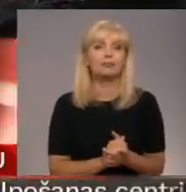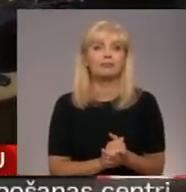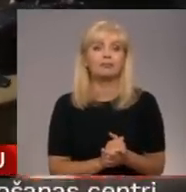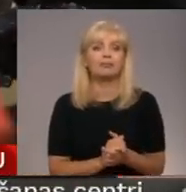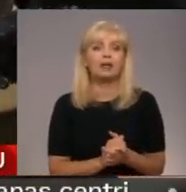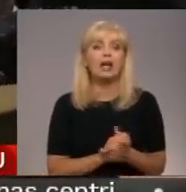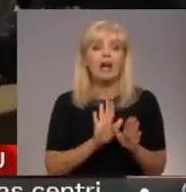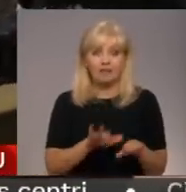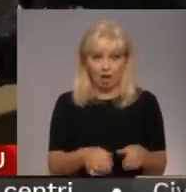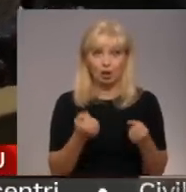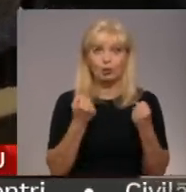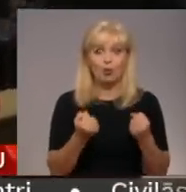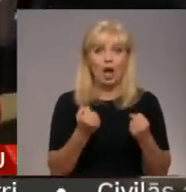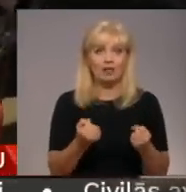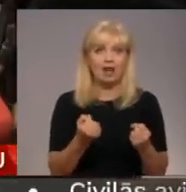Vari noturēt.